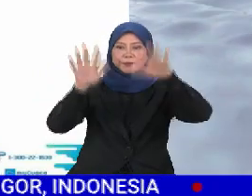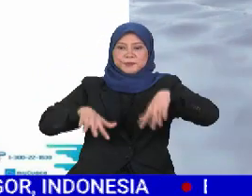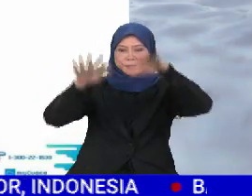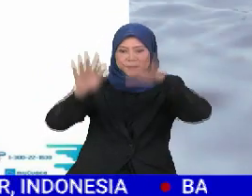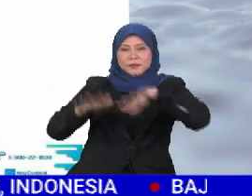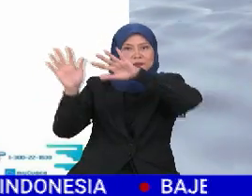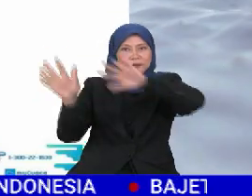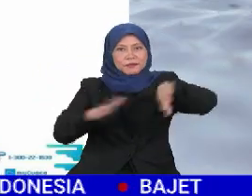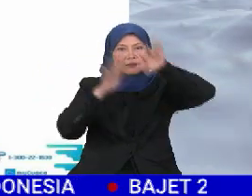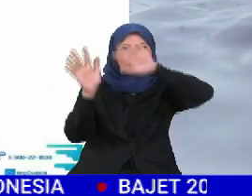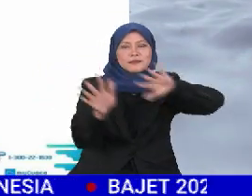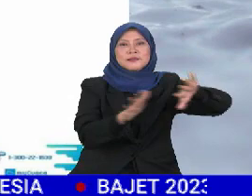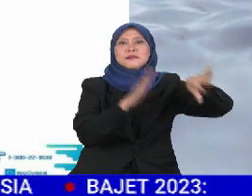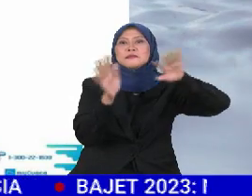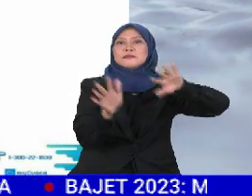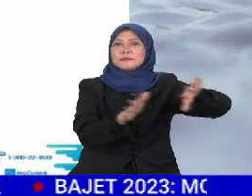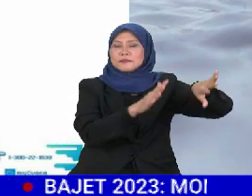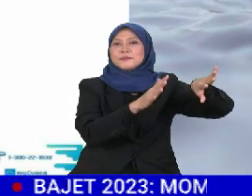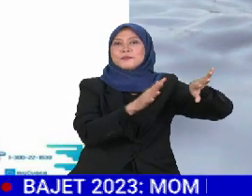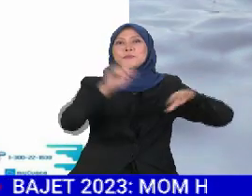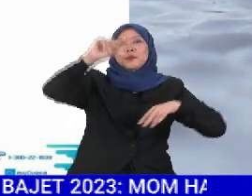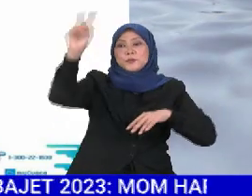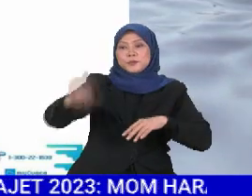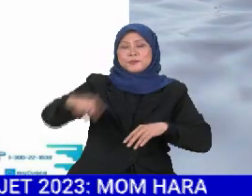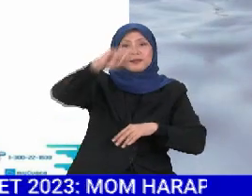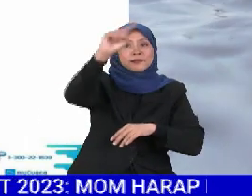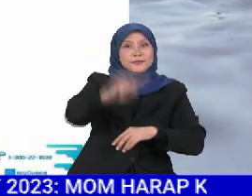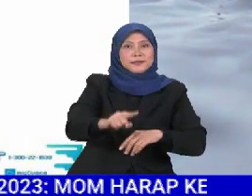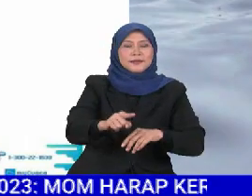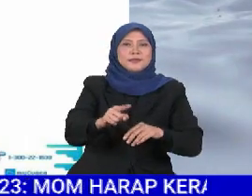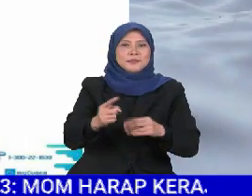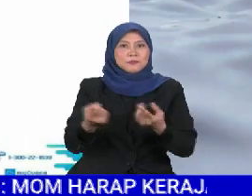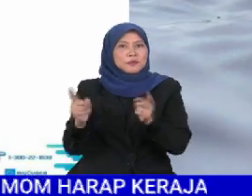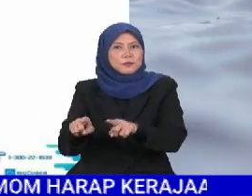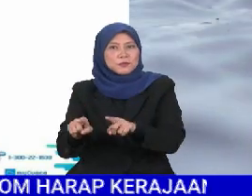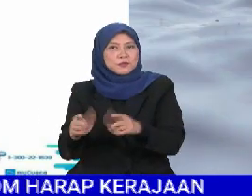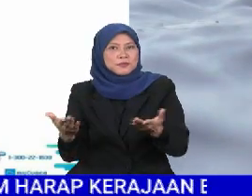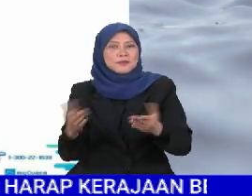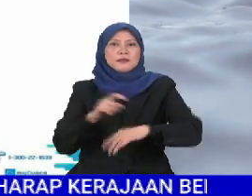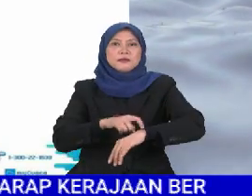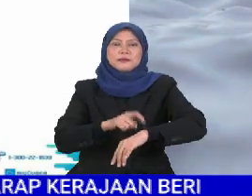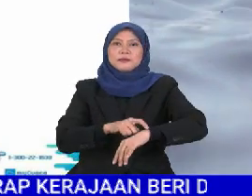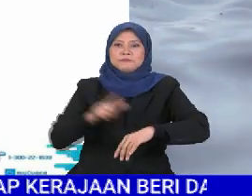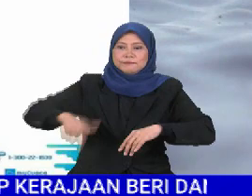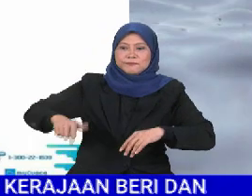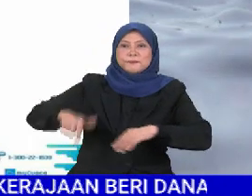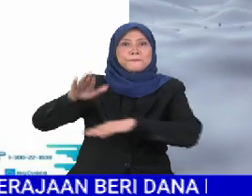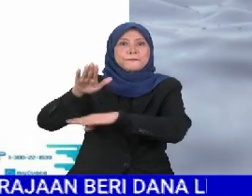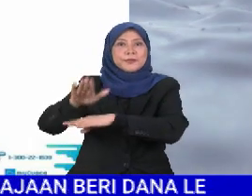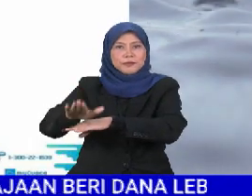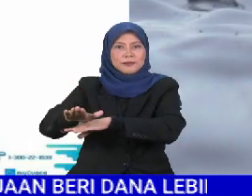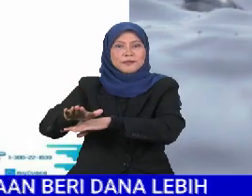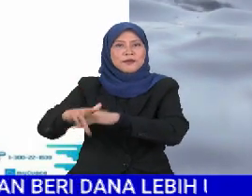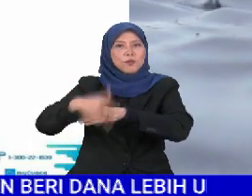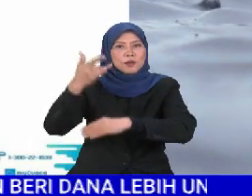dan angin dijangka akan bergerak dengan lebih perlahan dan ribut petir lebih kerap berlaku terutamanya pada waktu lewat petang dan